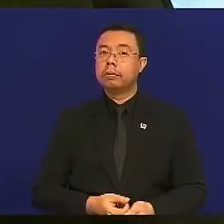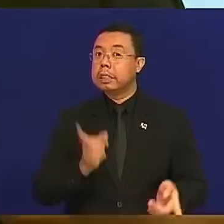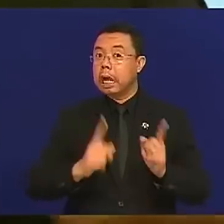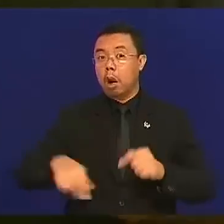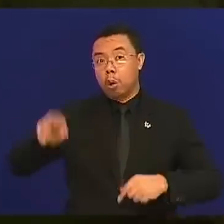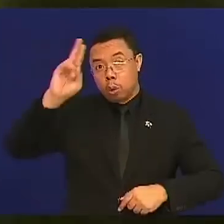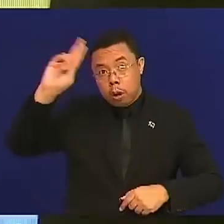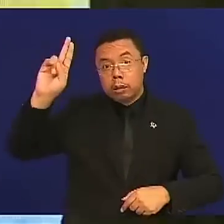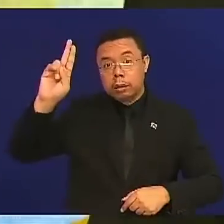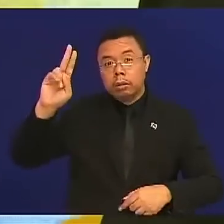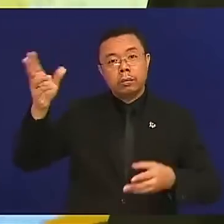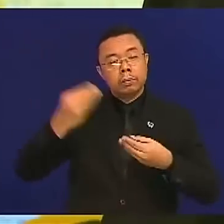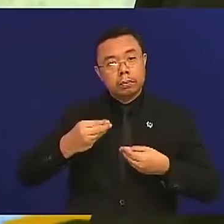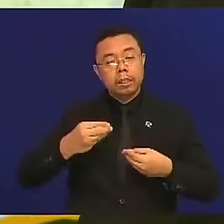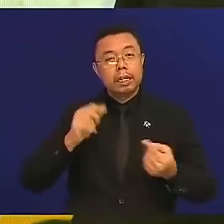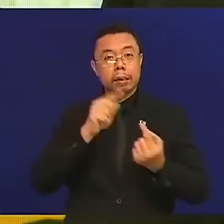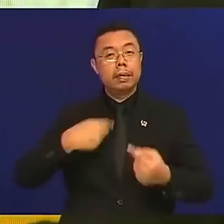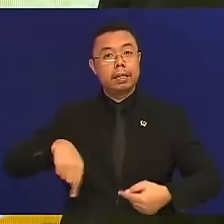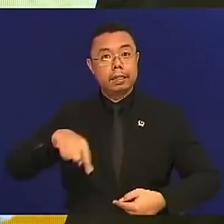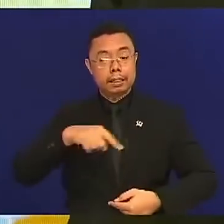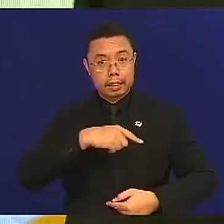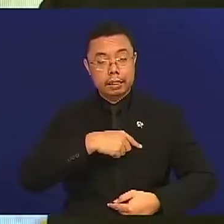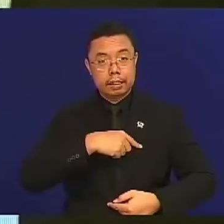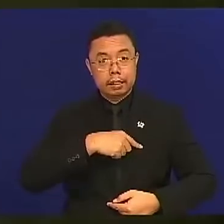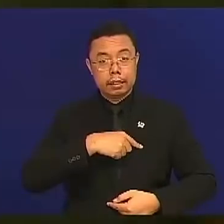Kalau Tuhan memberikan kepada kita